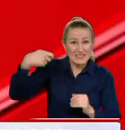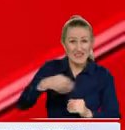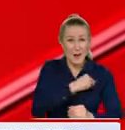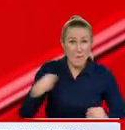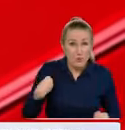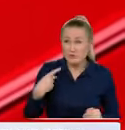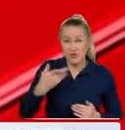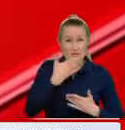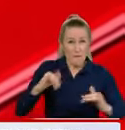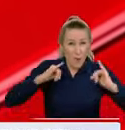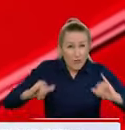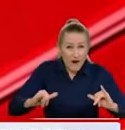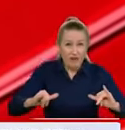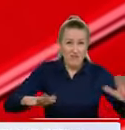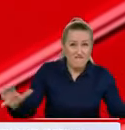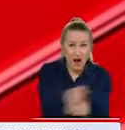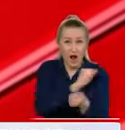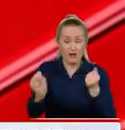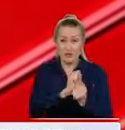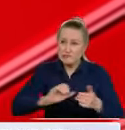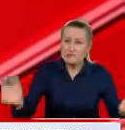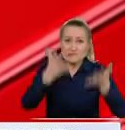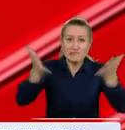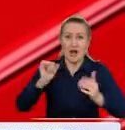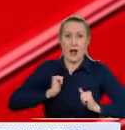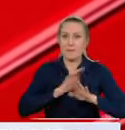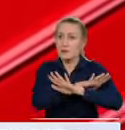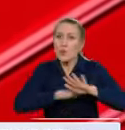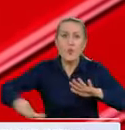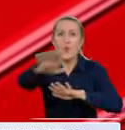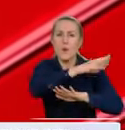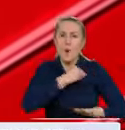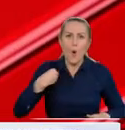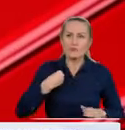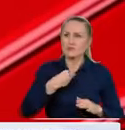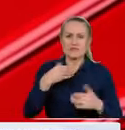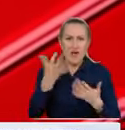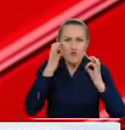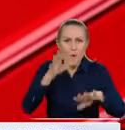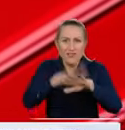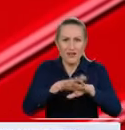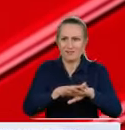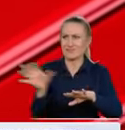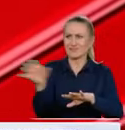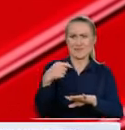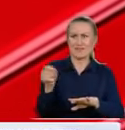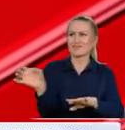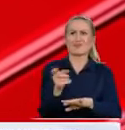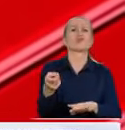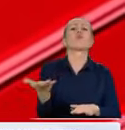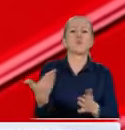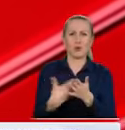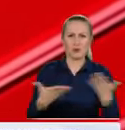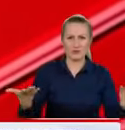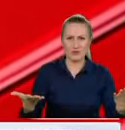odwagi walczyć o to, żeby wszyscy ludzie w Polsce byli równo traktowani, to po co nam taki prezydent?